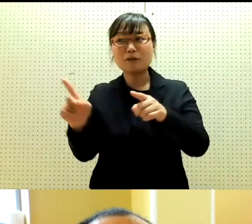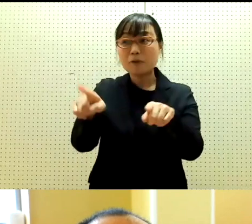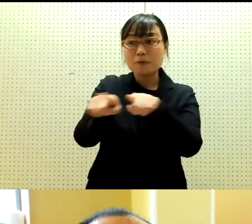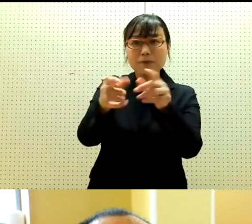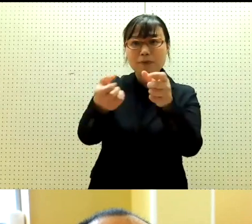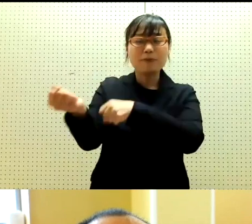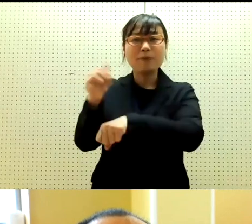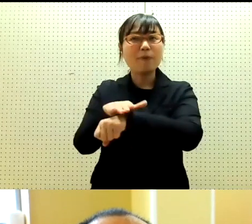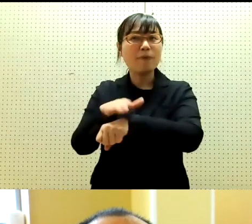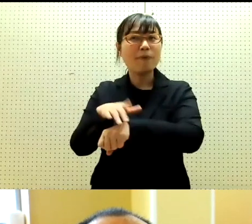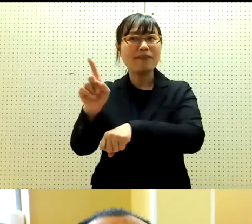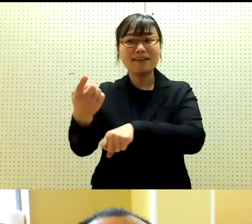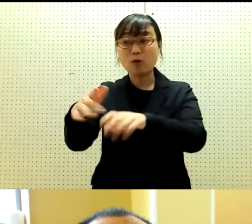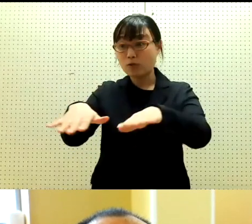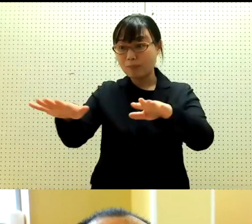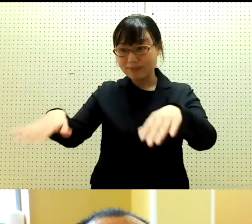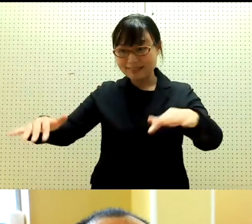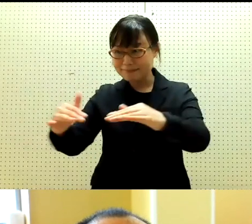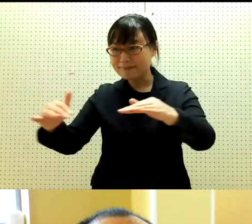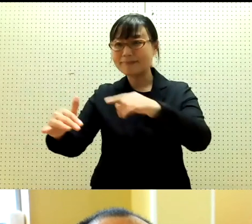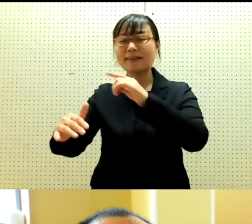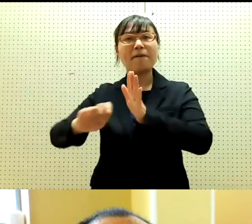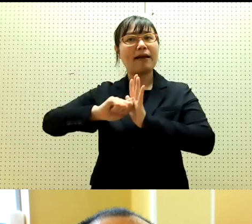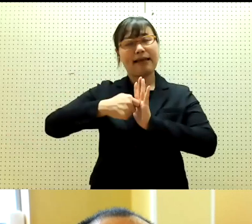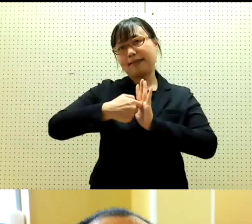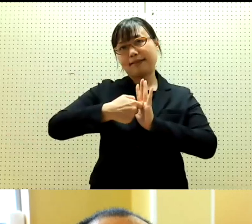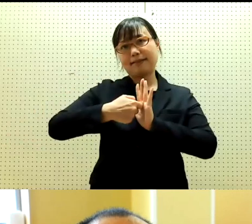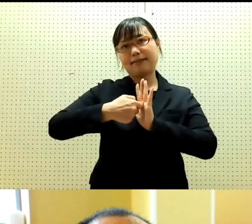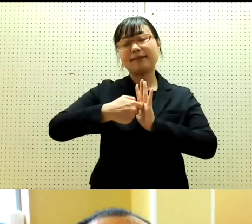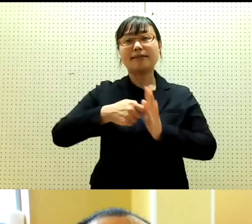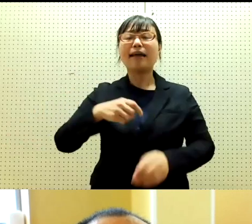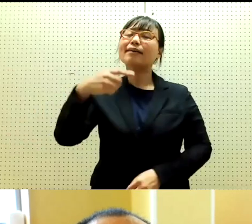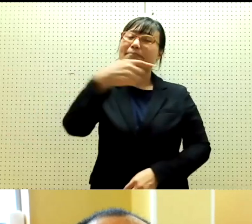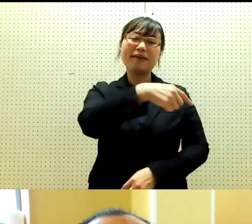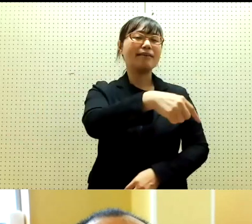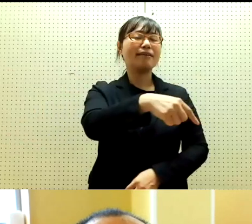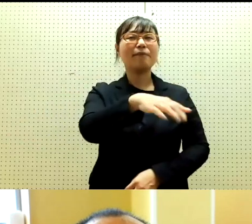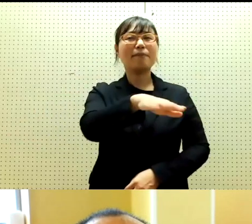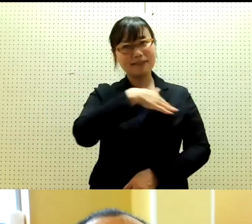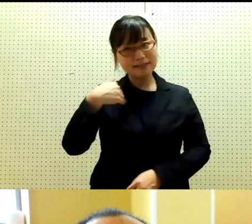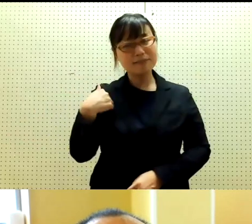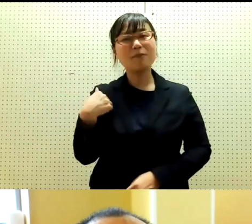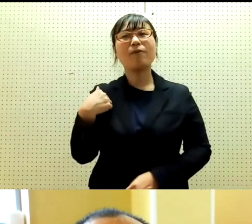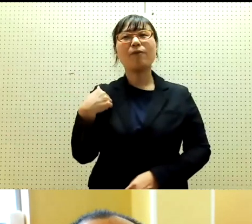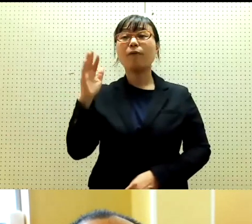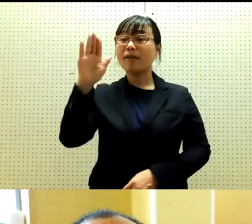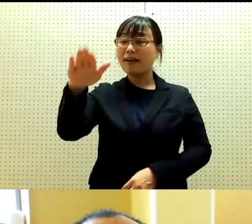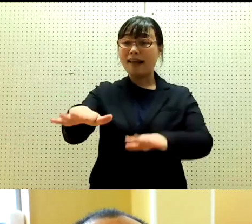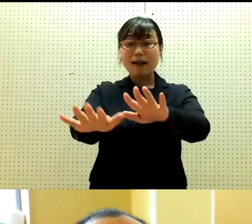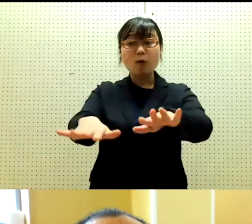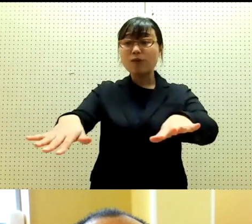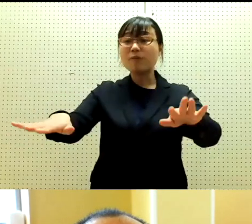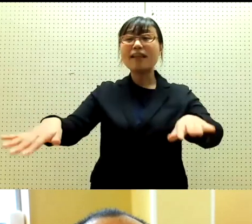結構鍵だなって思いました。で先生たちも、まあ、私たちもそうですけど、やっぱこれから子どもたちもそういう